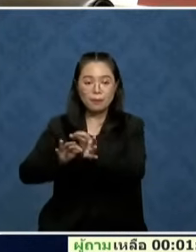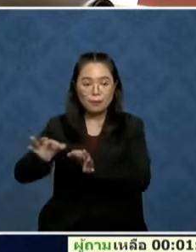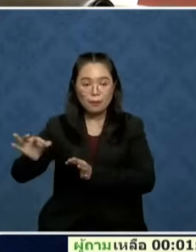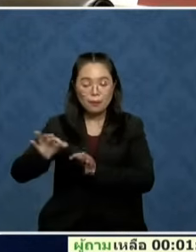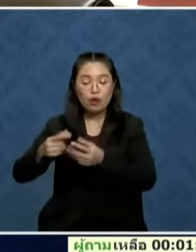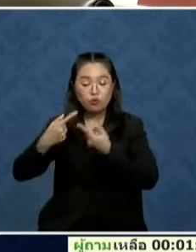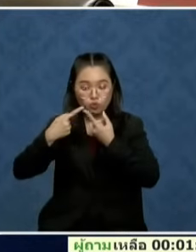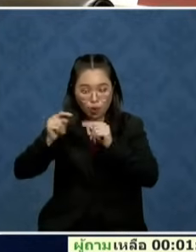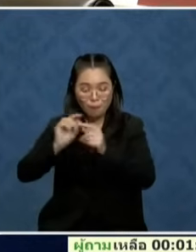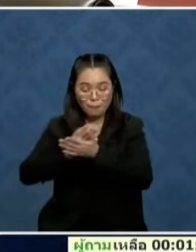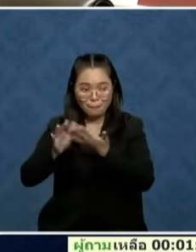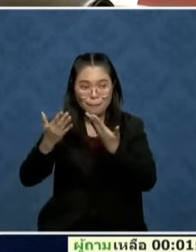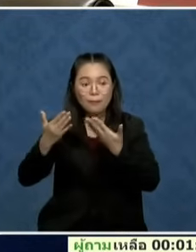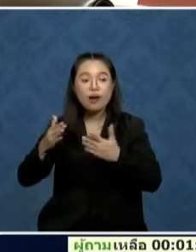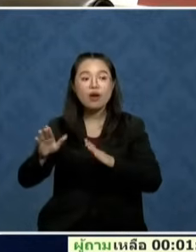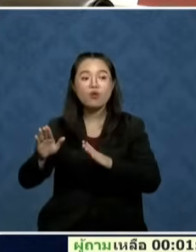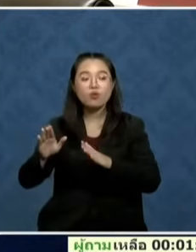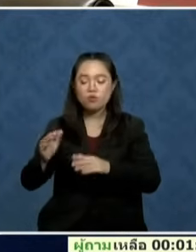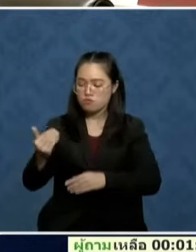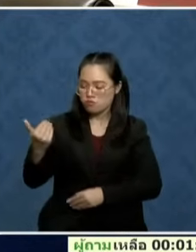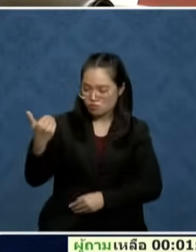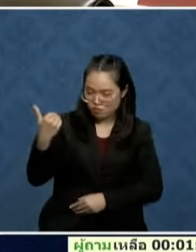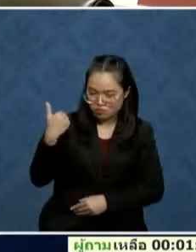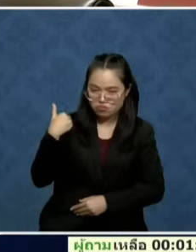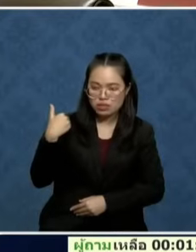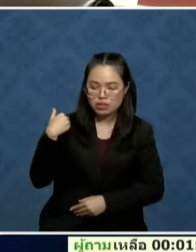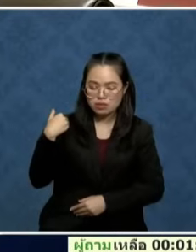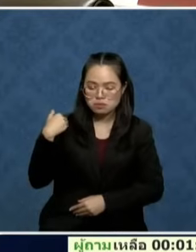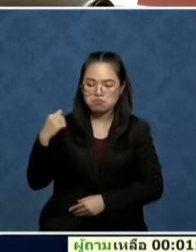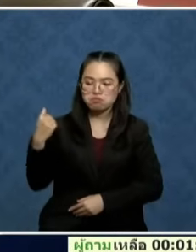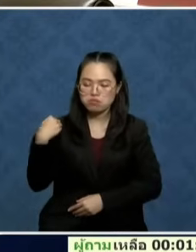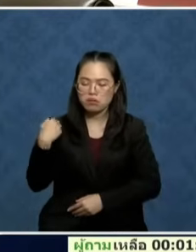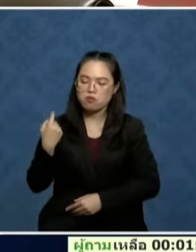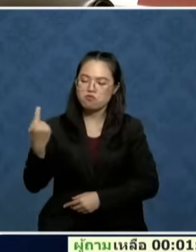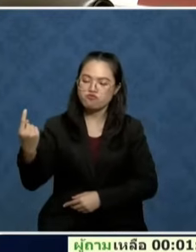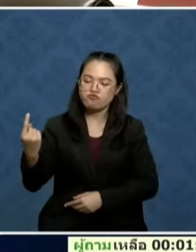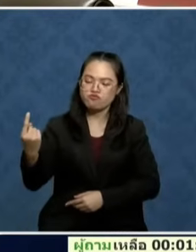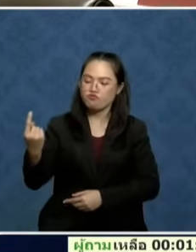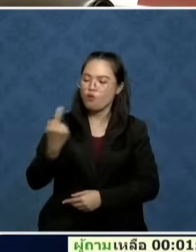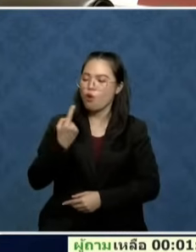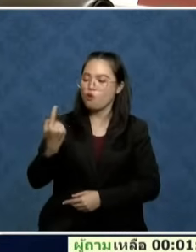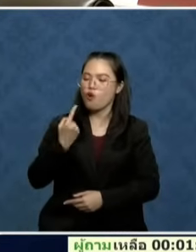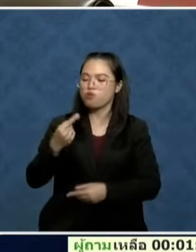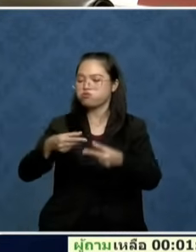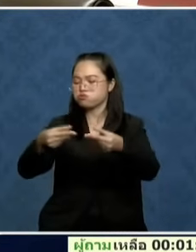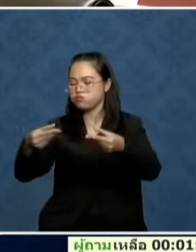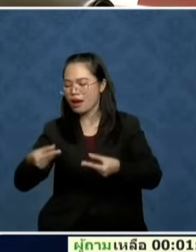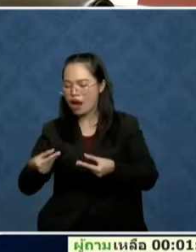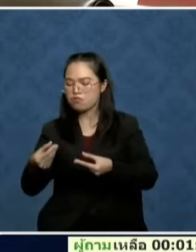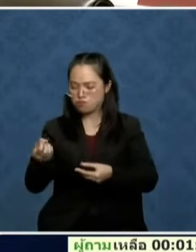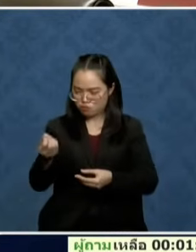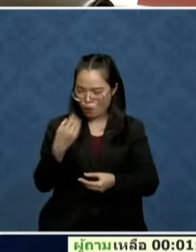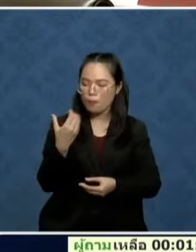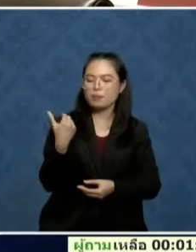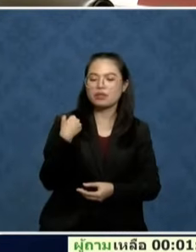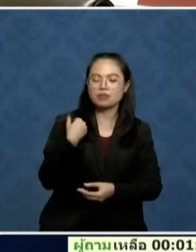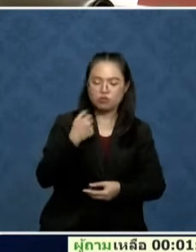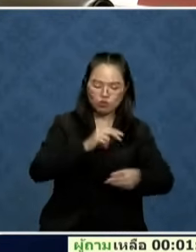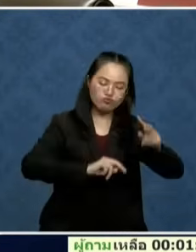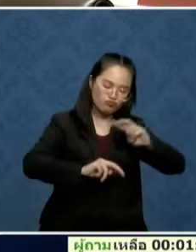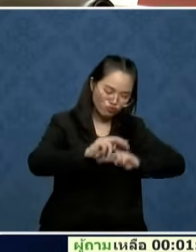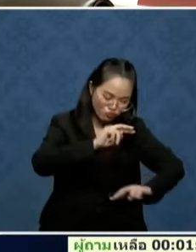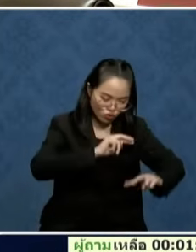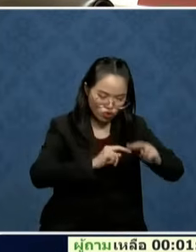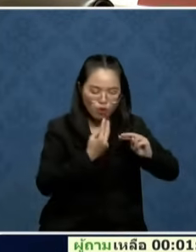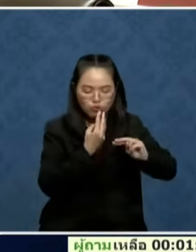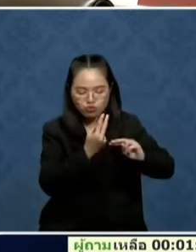เมื่อกี้นี้แล้วนะครับว่าเคยมีหลายกรณีที่เราประการร้องเรียนแล้วเราก็ดำเนินการติดตามตรวจสอบแล้วก็ขอ